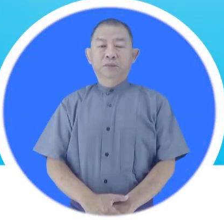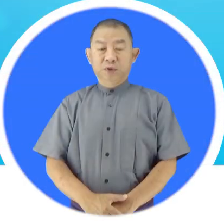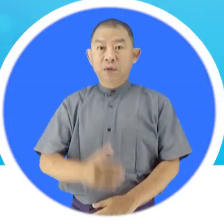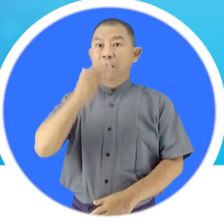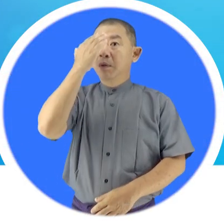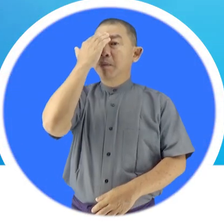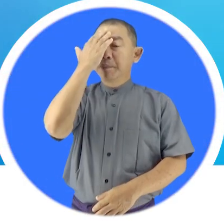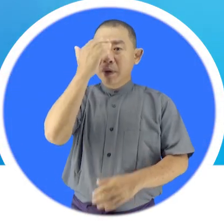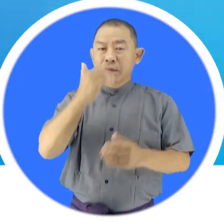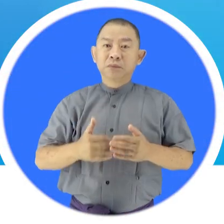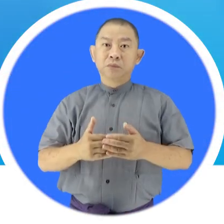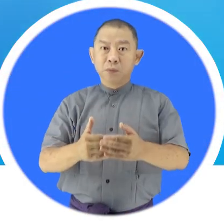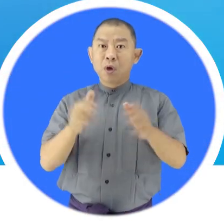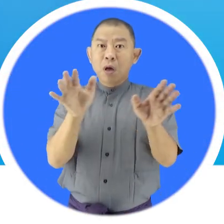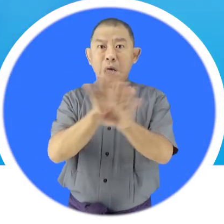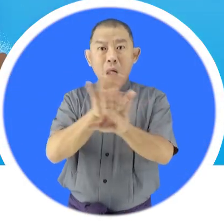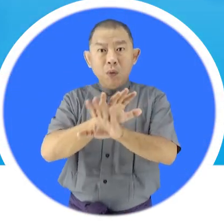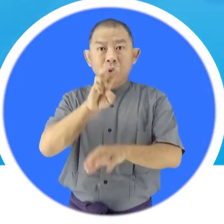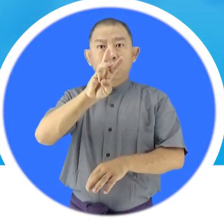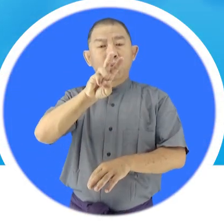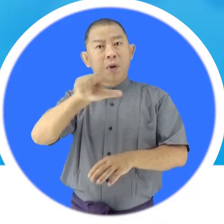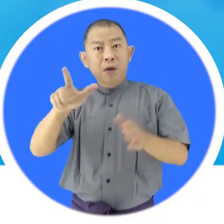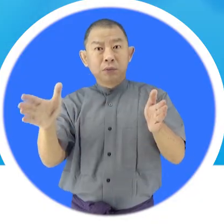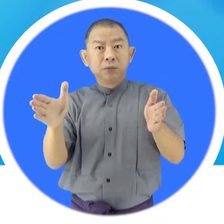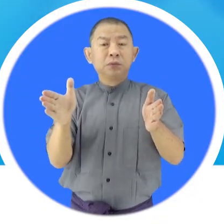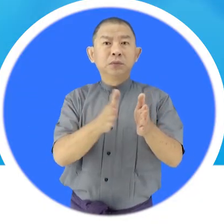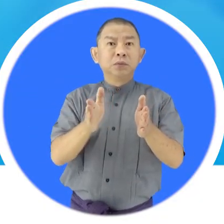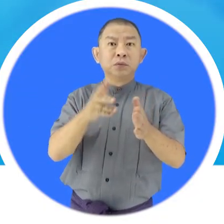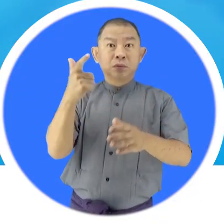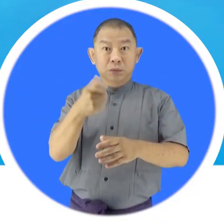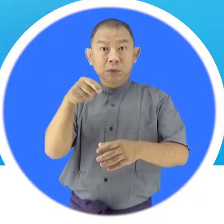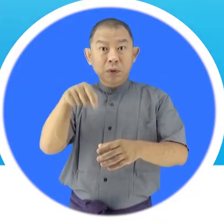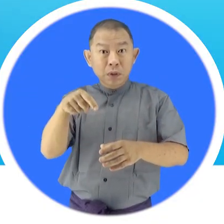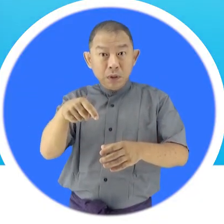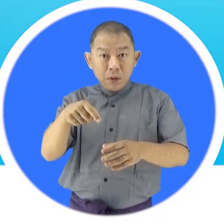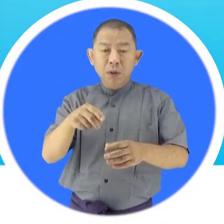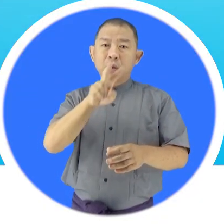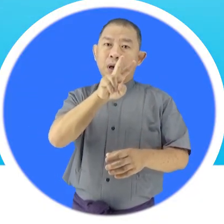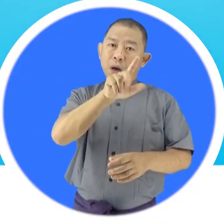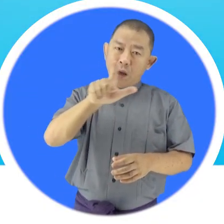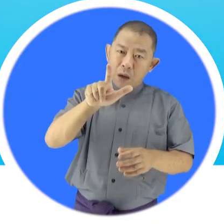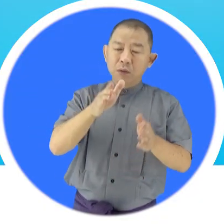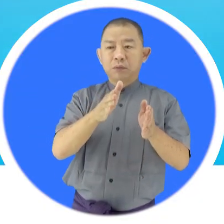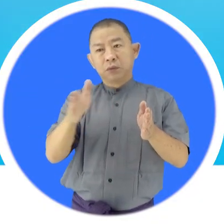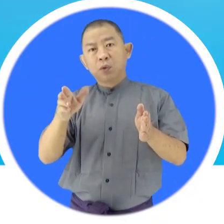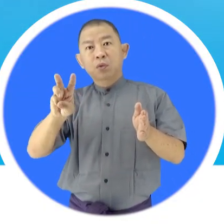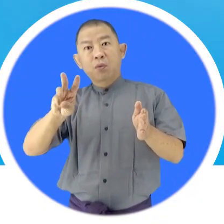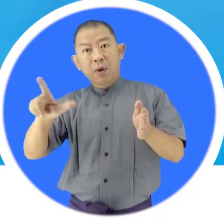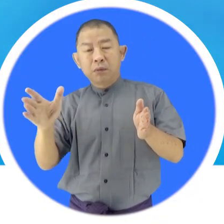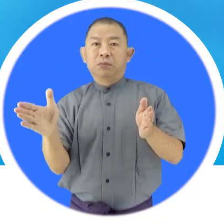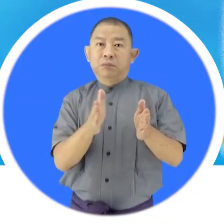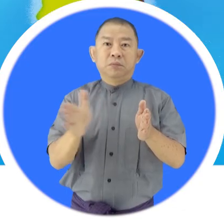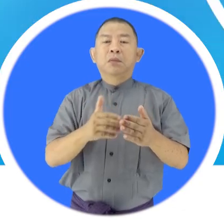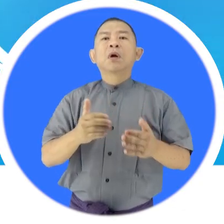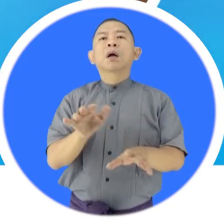ဂျပန်လို့ခေါ်တဲ့3လခန့်ထိုးဆေးတွေအကြောင်းလေ့လာကြည့်ရအောင်3လခန့်ထိုးဆေးတွေဟာ2လကနေ3လအတွင်းတစ်ခါထိုးပေးရပါတယ်ဆေး